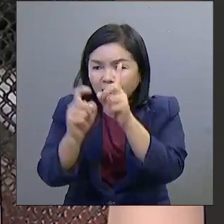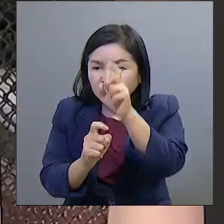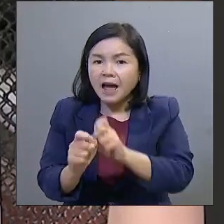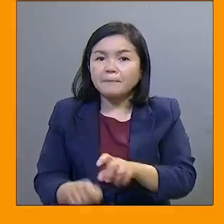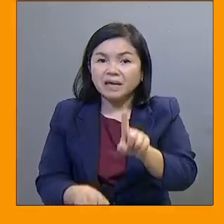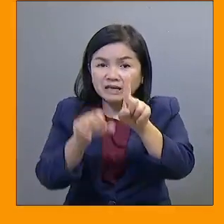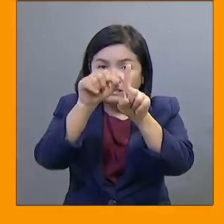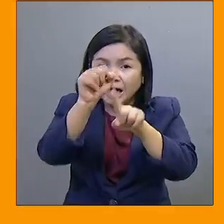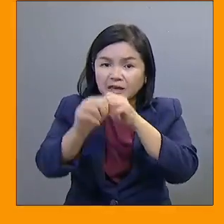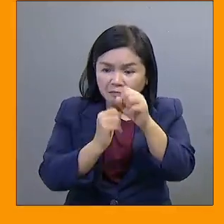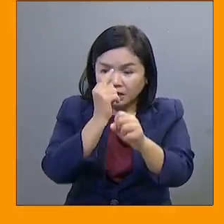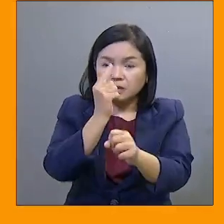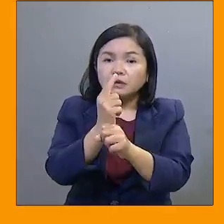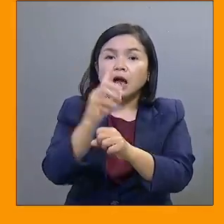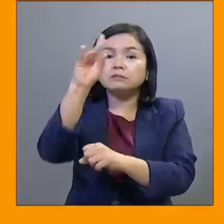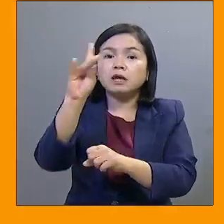ต่อปีครับ